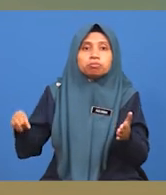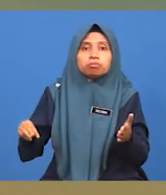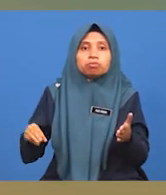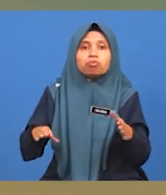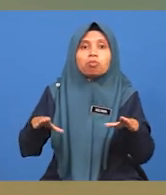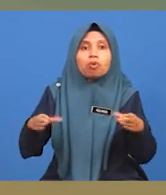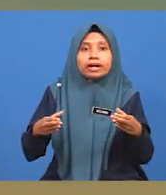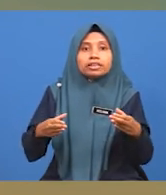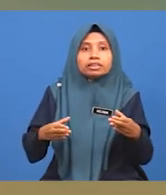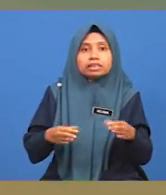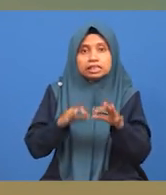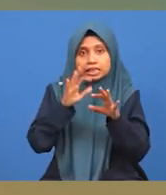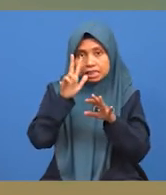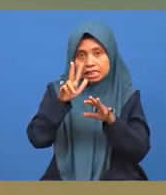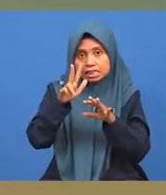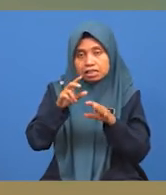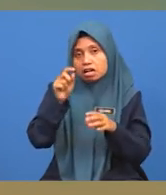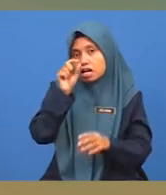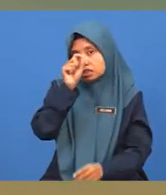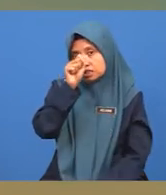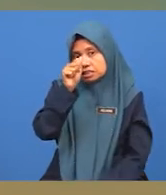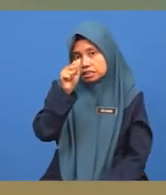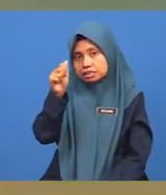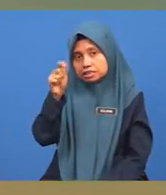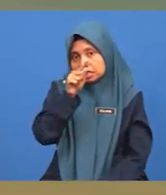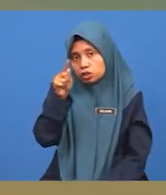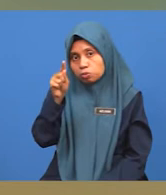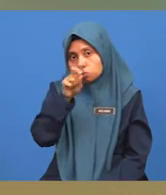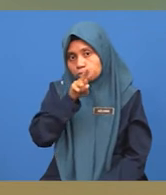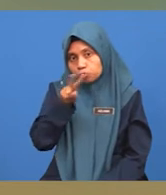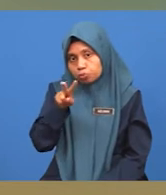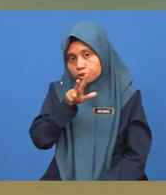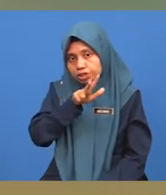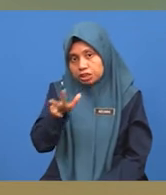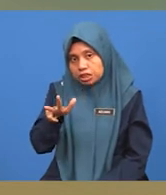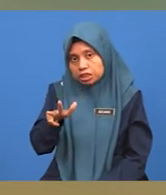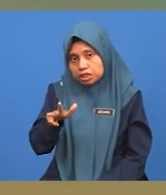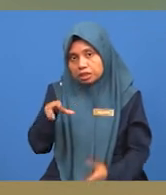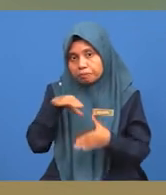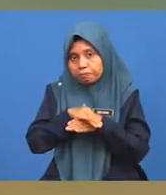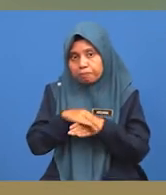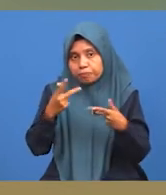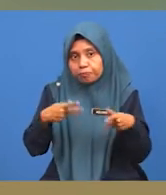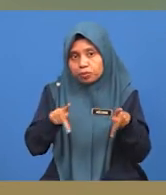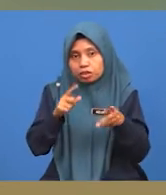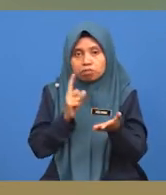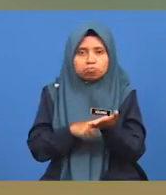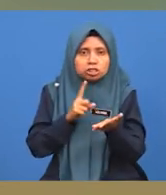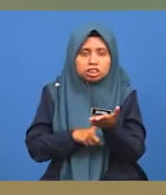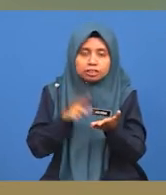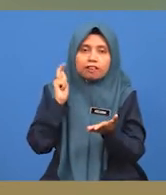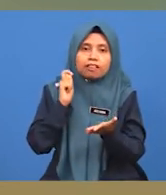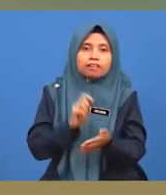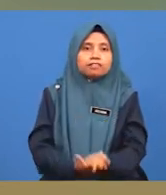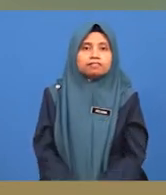murid-murid perlu bina 3 perenggan menggunakan isi-isi penting yang